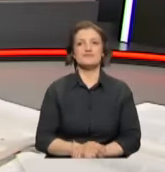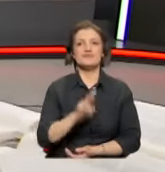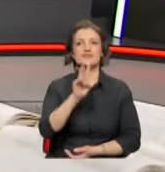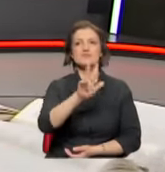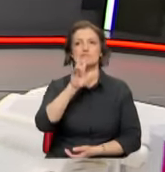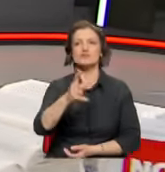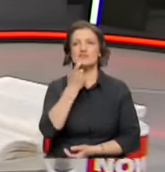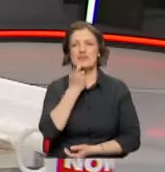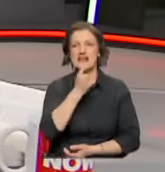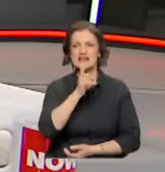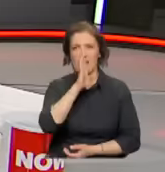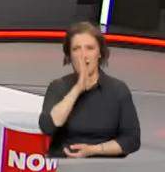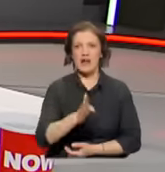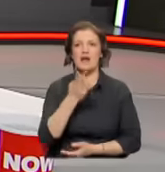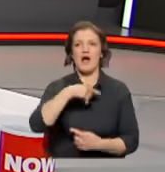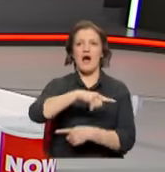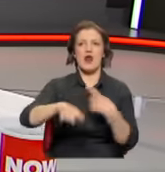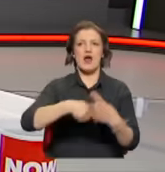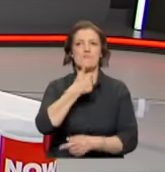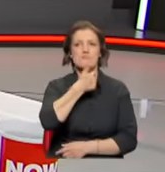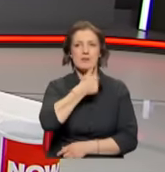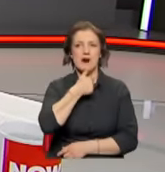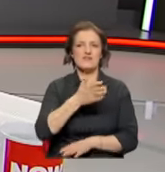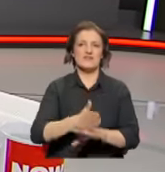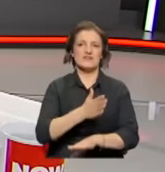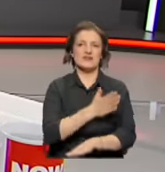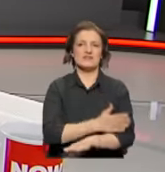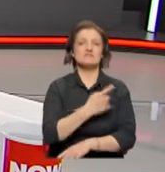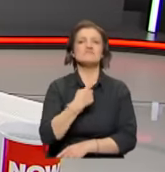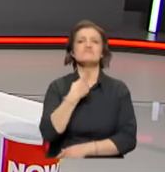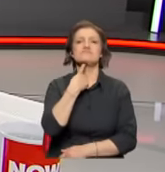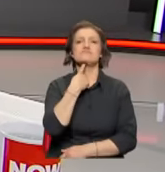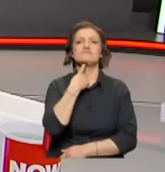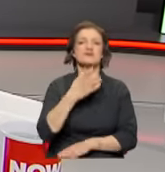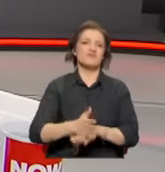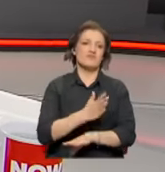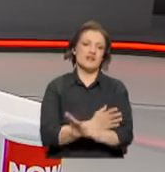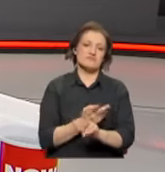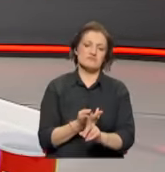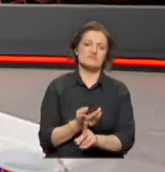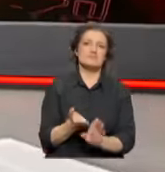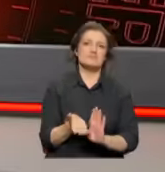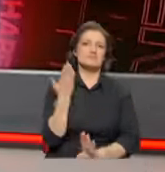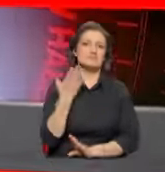23 senedir adaleti arayan baba sonunda usanmış, vatandaşlıktan çıkmak istiyor.